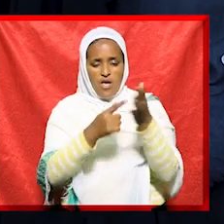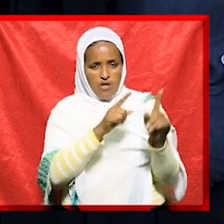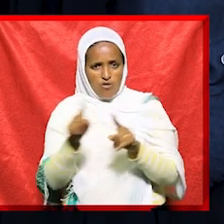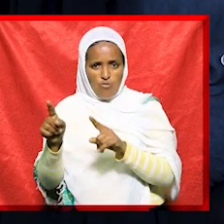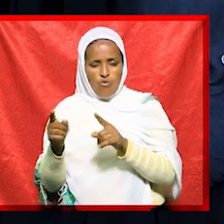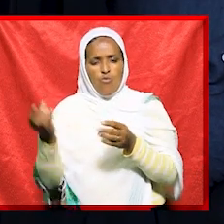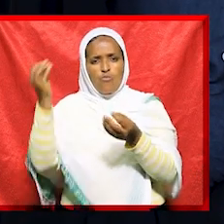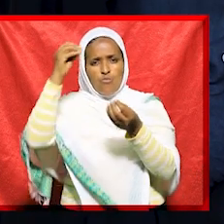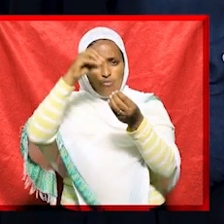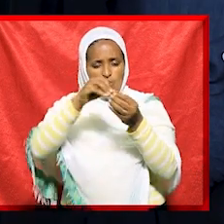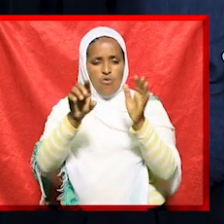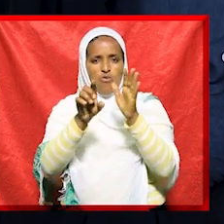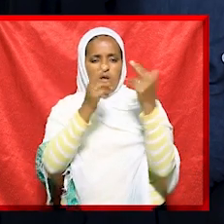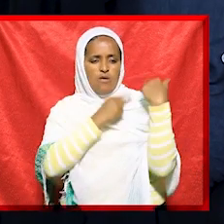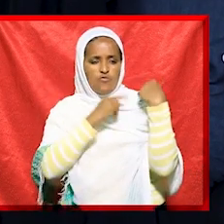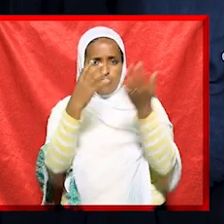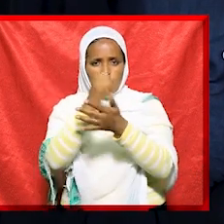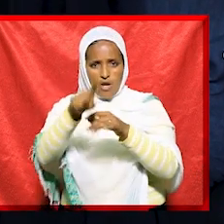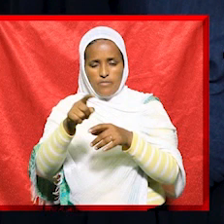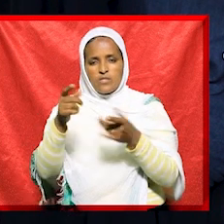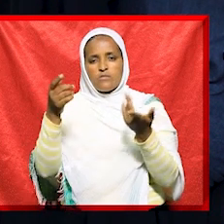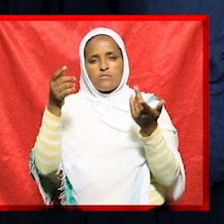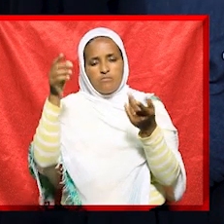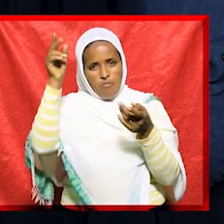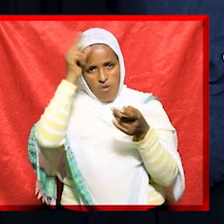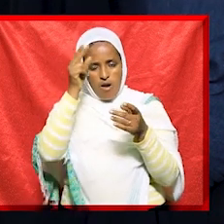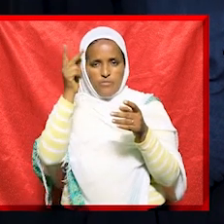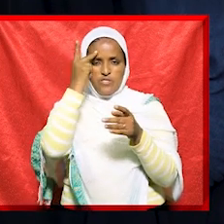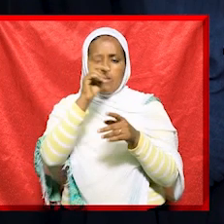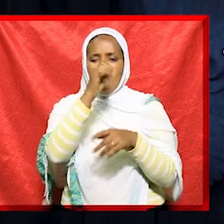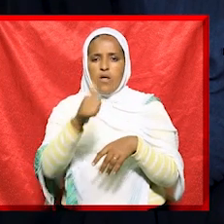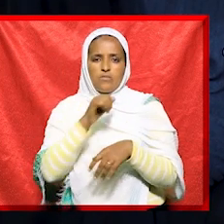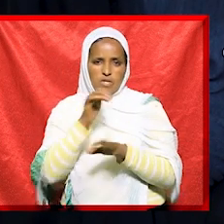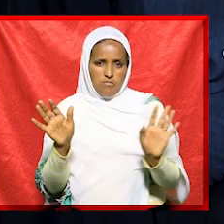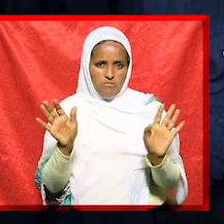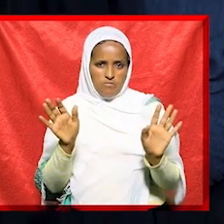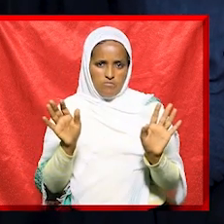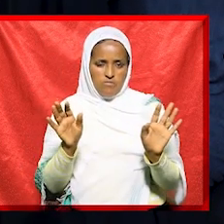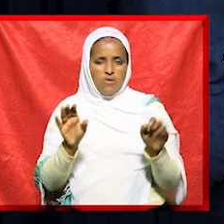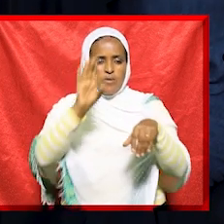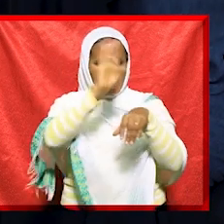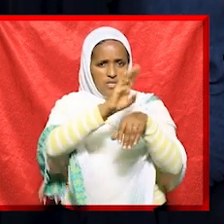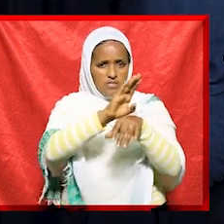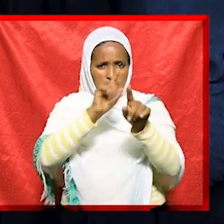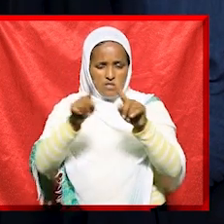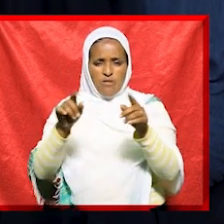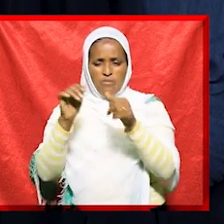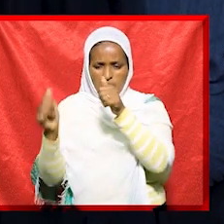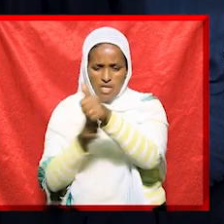መሰረት ይሄንን ደግሞ ሞር ኢኒሼቲቭን መውሰድ ያለበት ባህል ሚኒስቴር ነው ማንንም አይደለም ከዛ